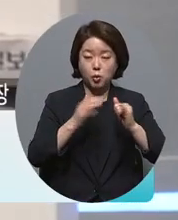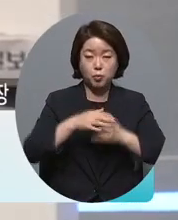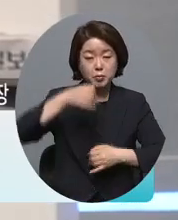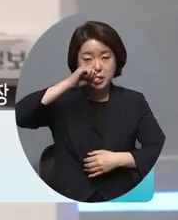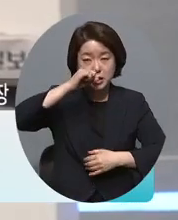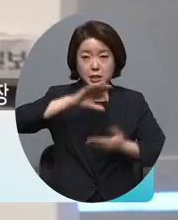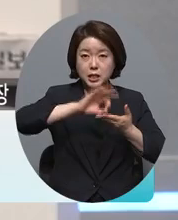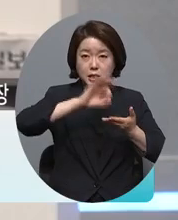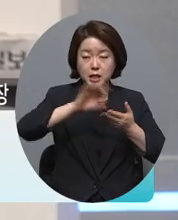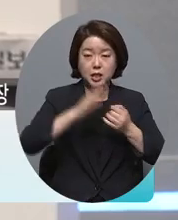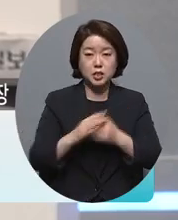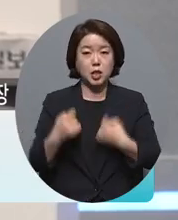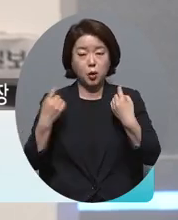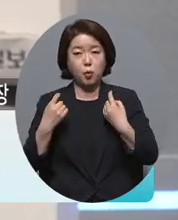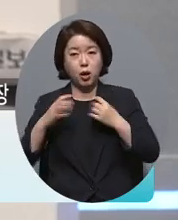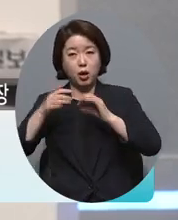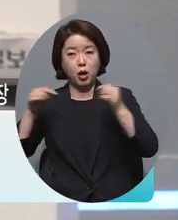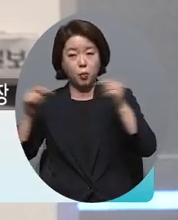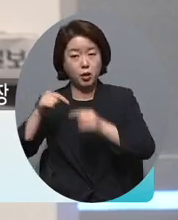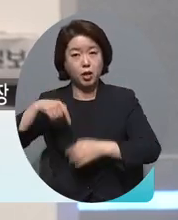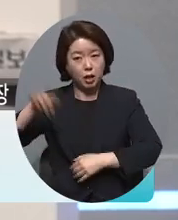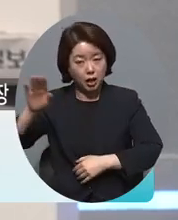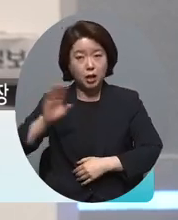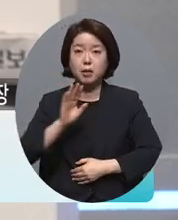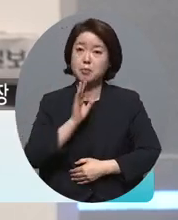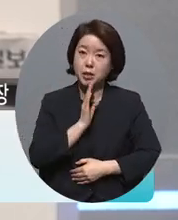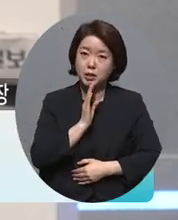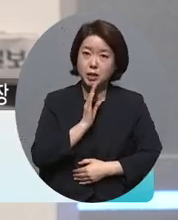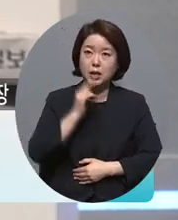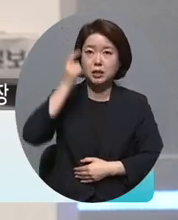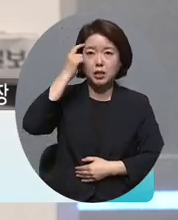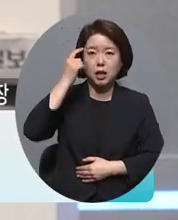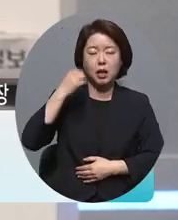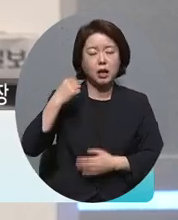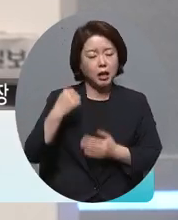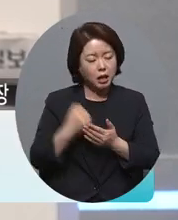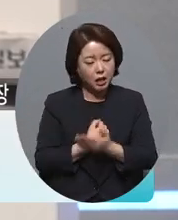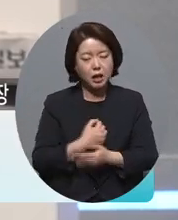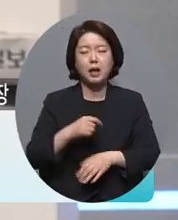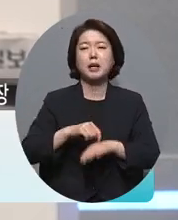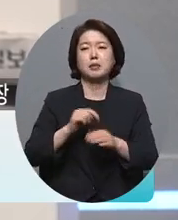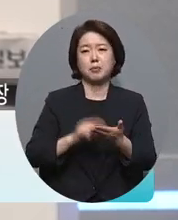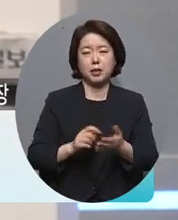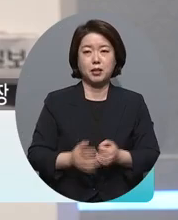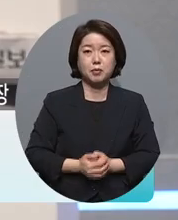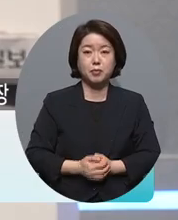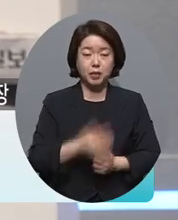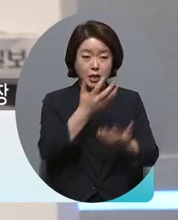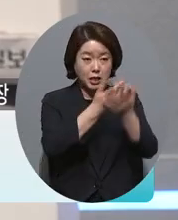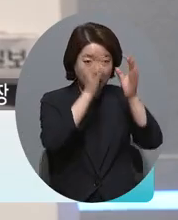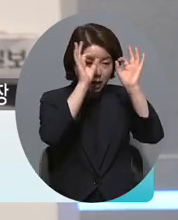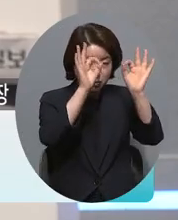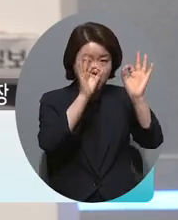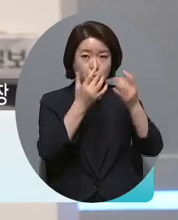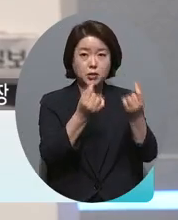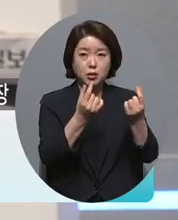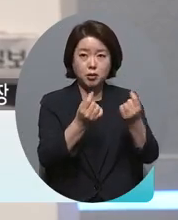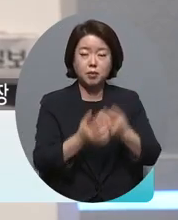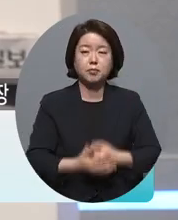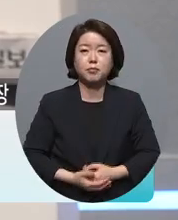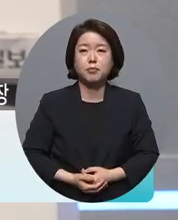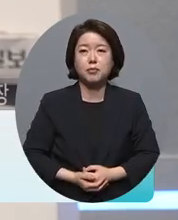들여서 관광 외교를 가신게 맞구나라는 생각이 들어 좀 참담한 마음이 드는데요 아까 이제 자료에서도 보셨겠지만이